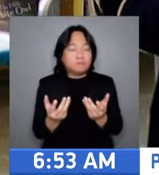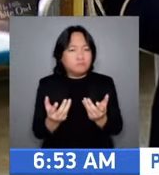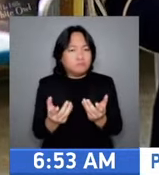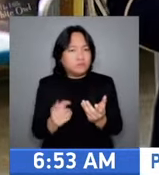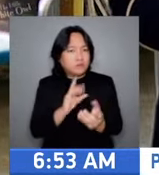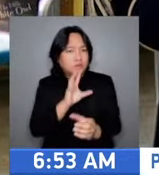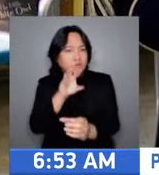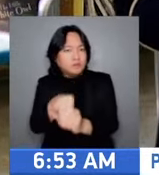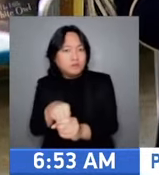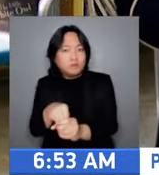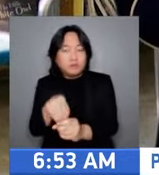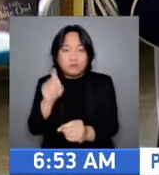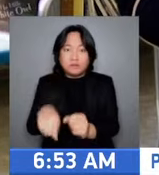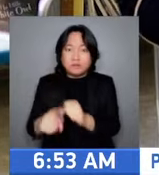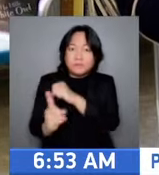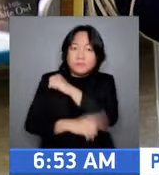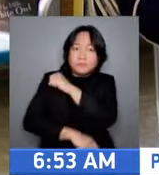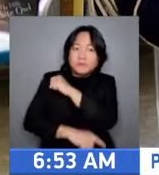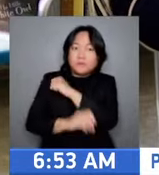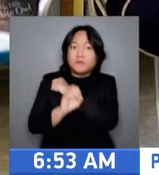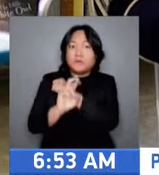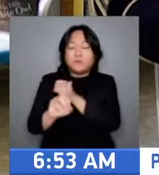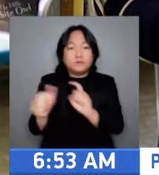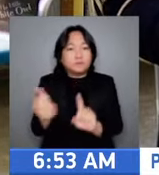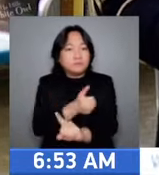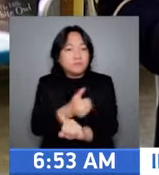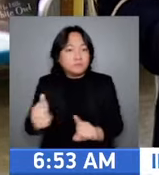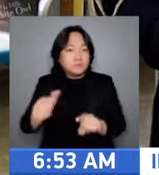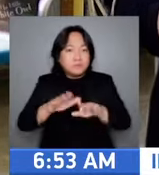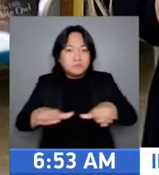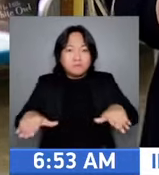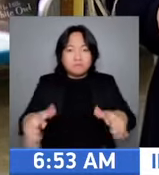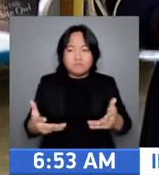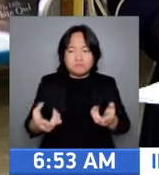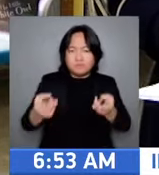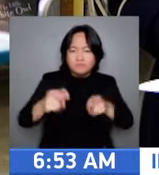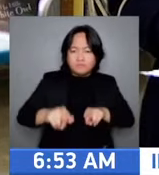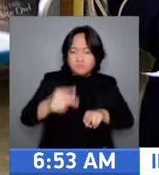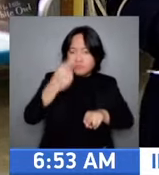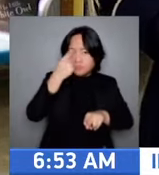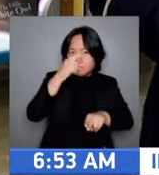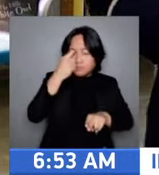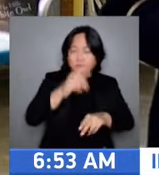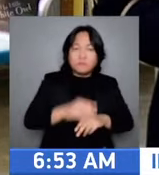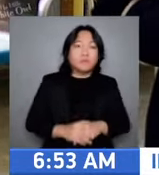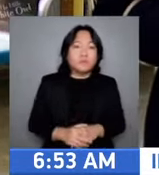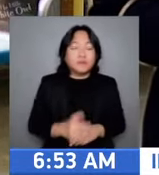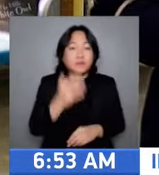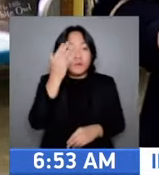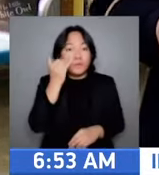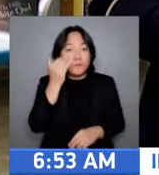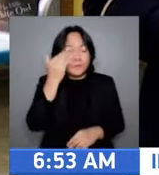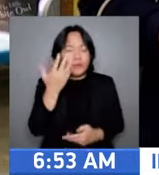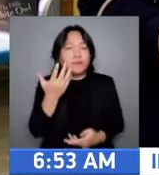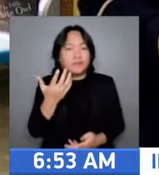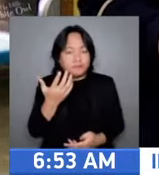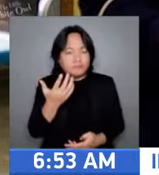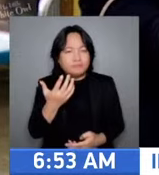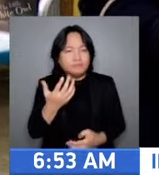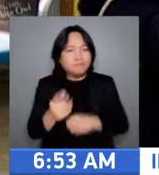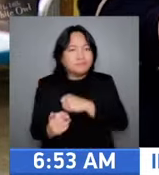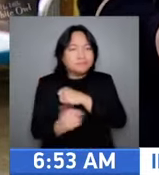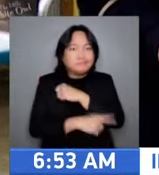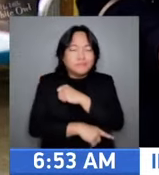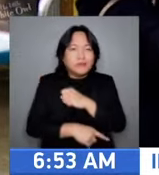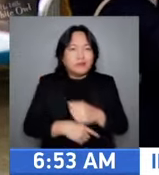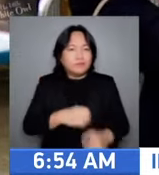or any form of child abuse. Kasi bawal ang emotional o psychological punishment o katulad ng paggamit ng